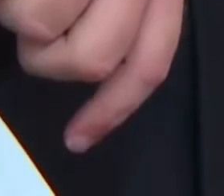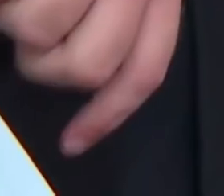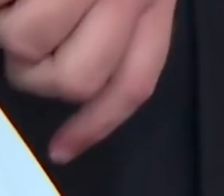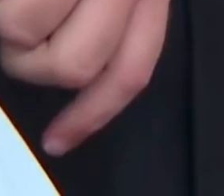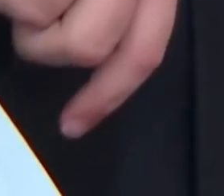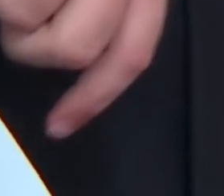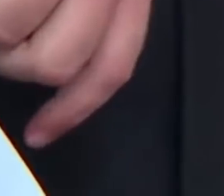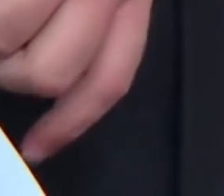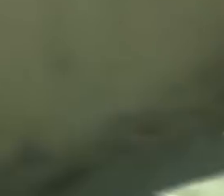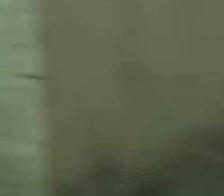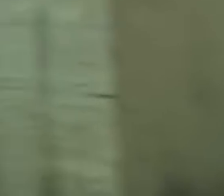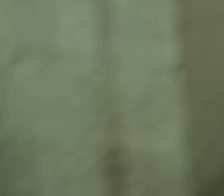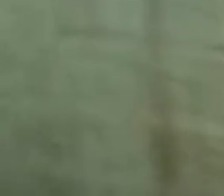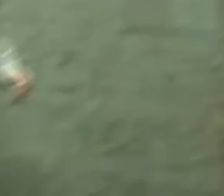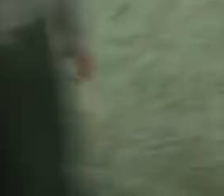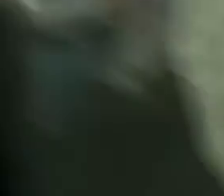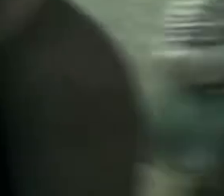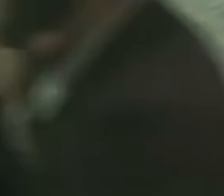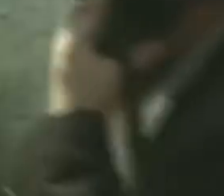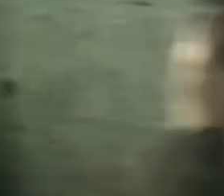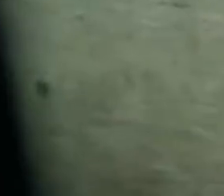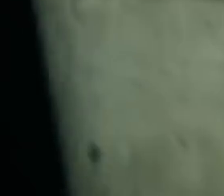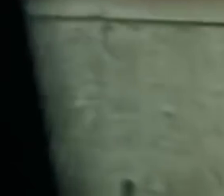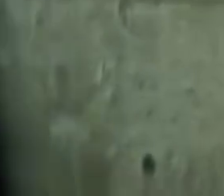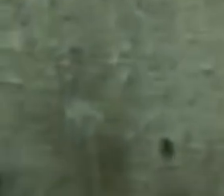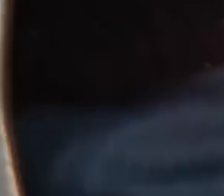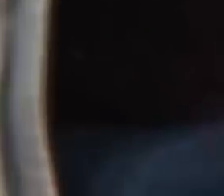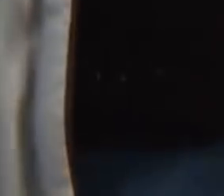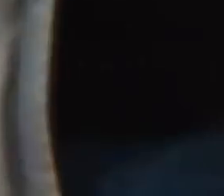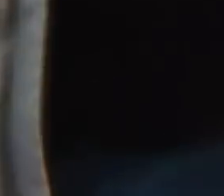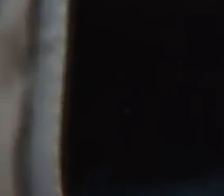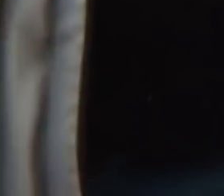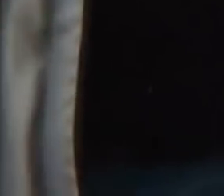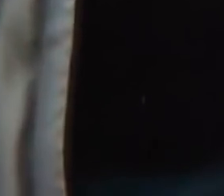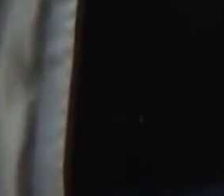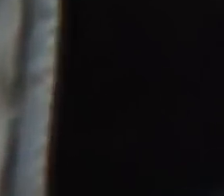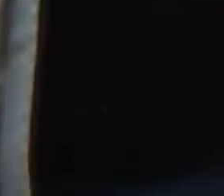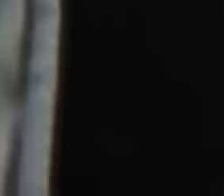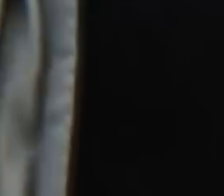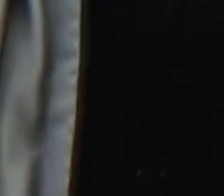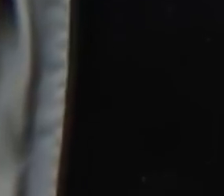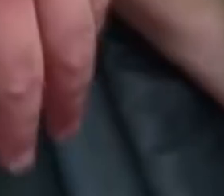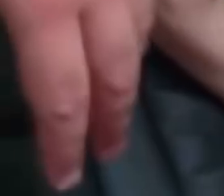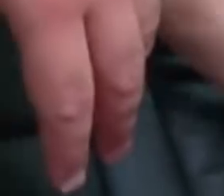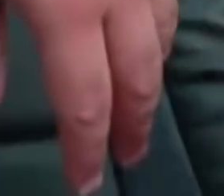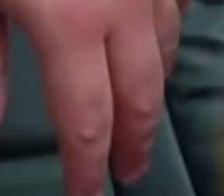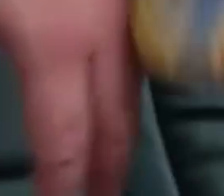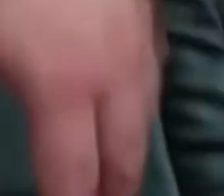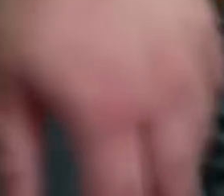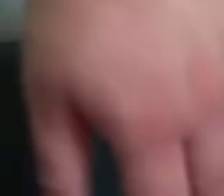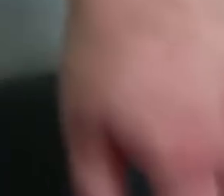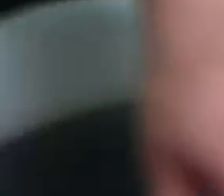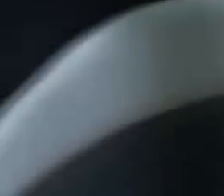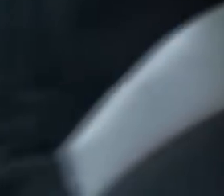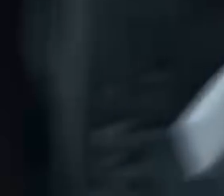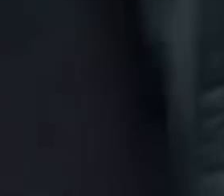לנו פה כיתה במודיעין עילית. הדרך לירושלים ארוכה ומפותלת, קצת יותר מהדרך לבית שמש, ולבנות, כפי